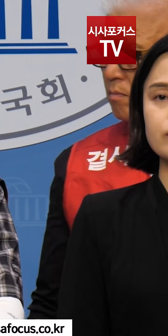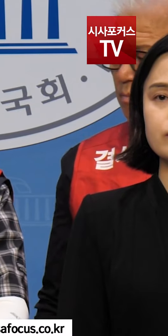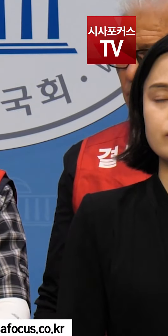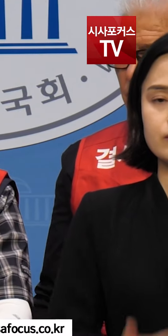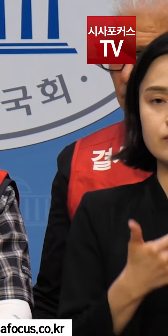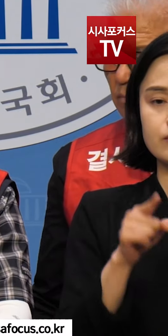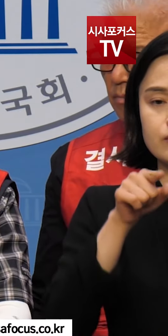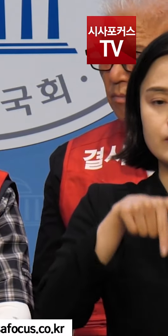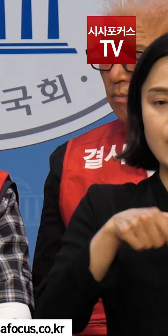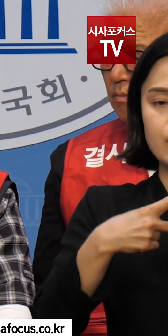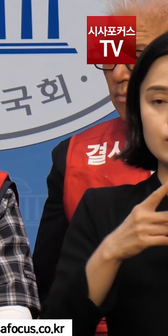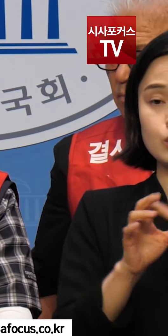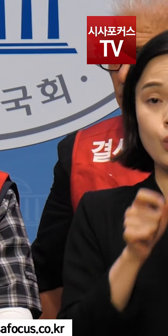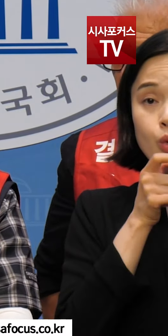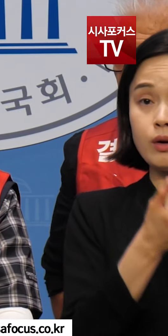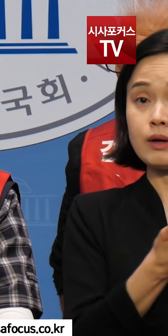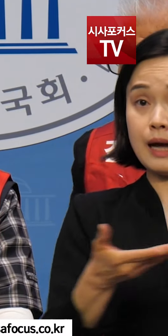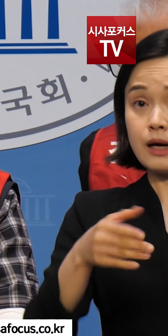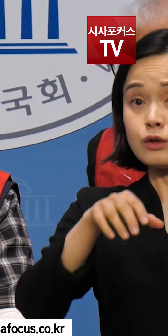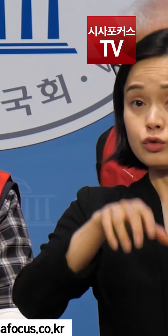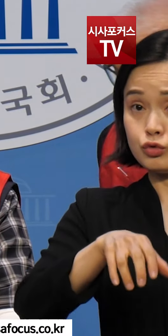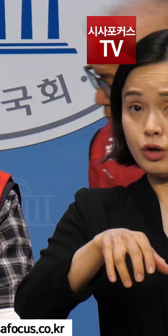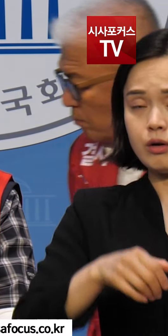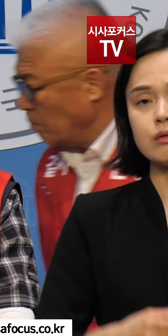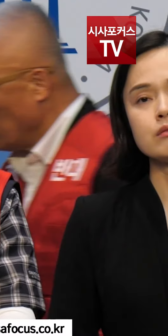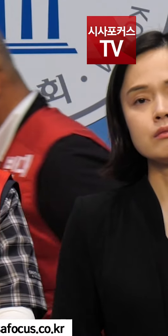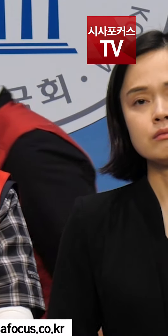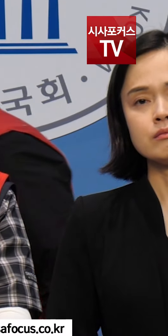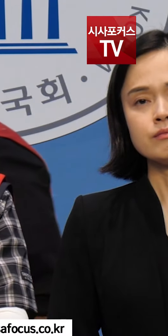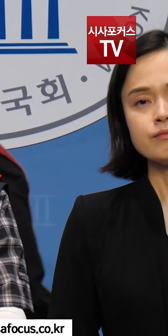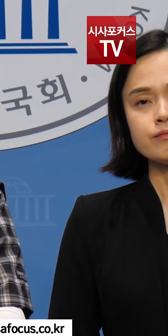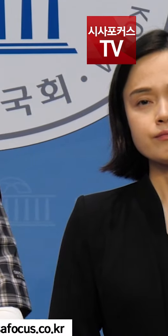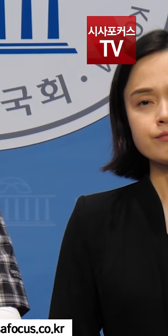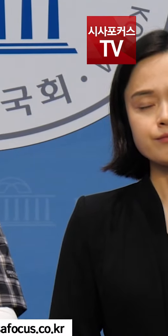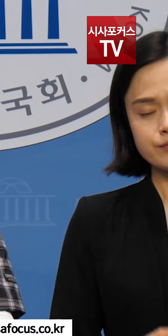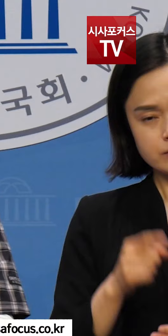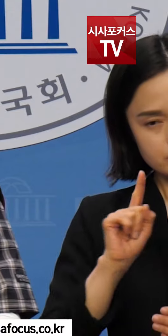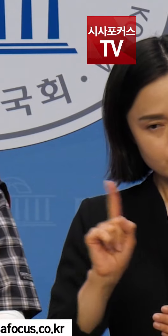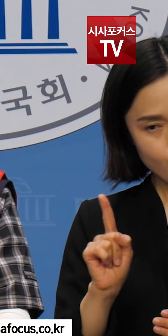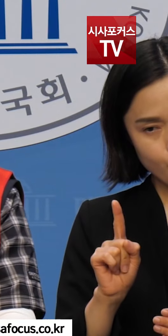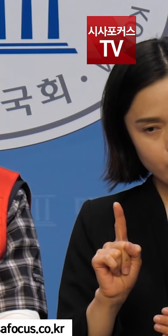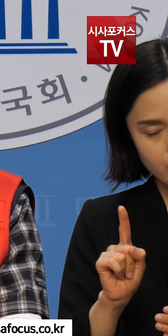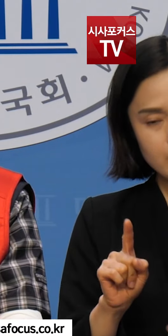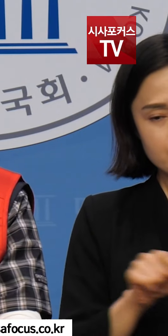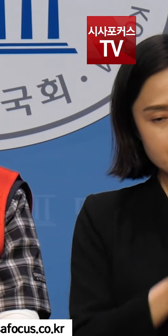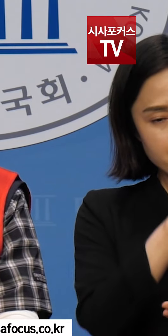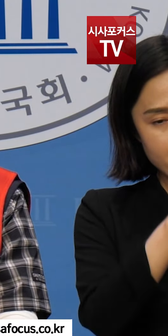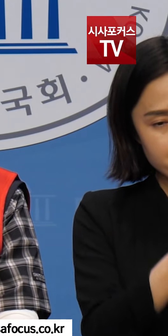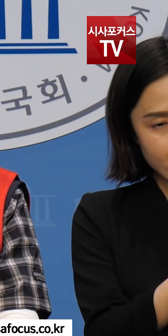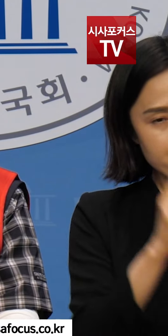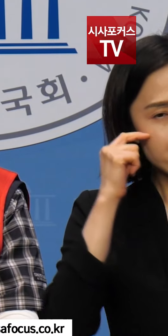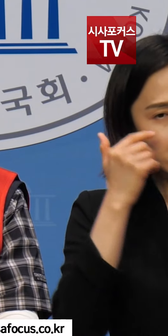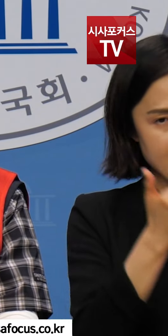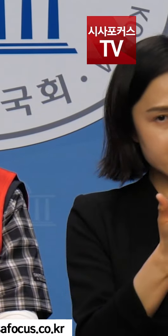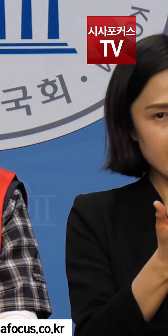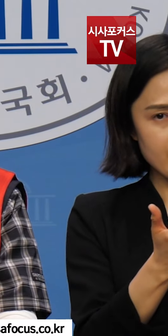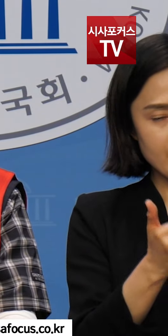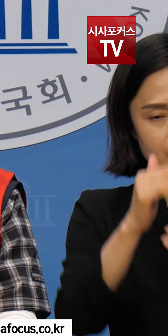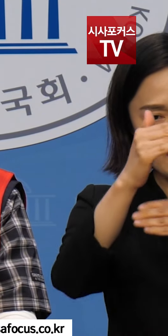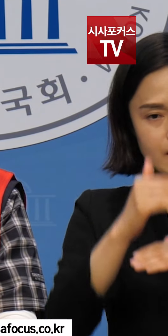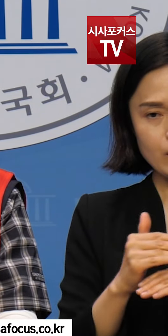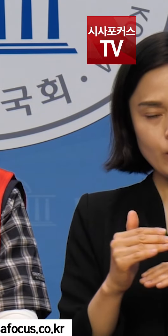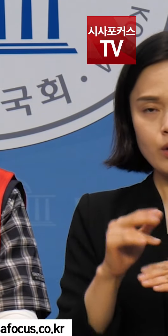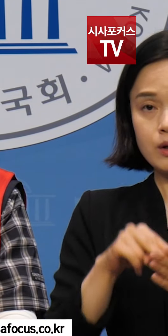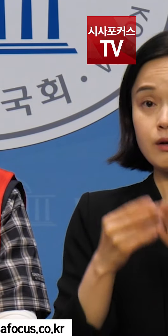낙동강 유역 치수원 다변화를 위한 특별법 반대 기자회견. 합천